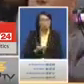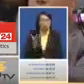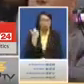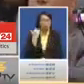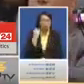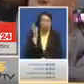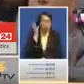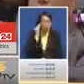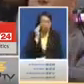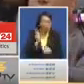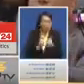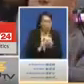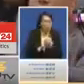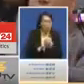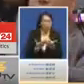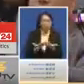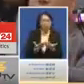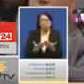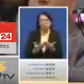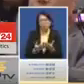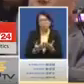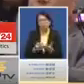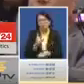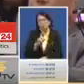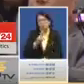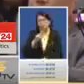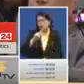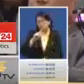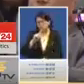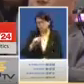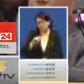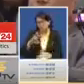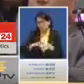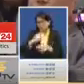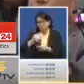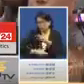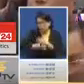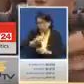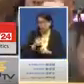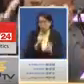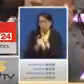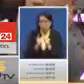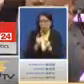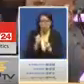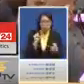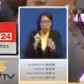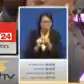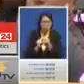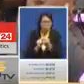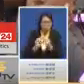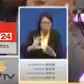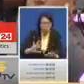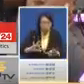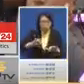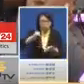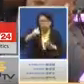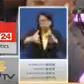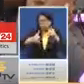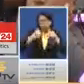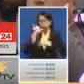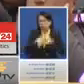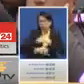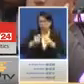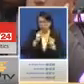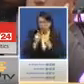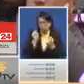รินทร์รัฐมนตรีพาณิชย์ท่านบอกว่าท่านจะไปเจรจาการค้าฟื้นฟูการค้ากับทั่วโลกกับต่างประเทศไ